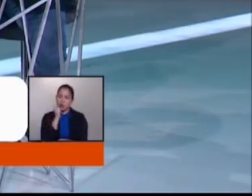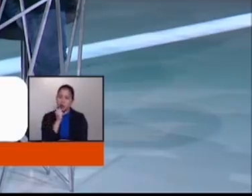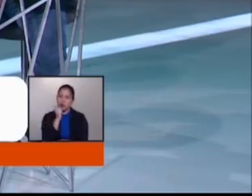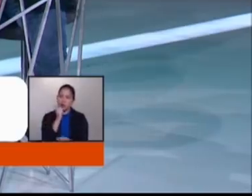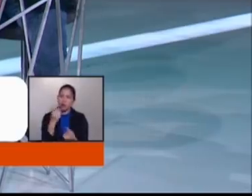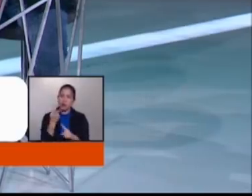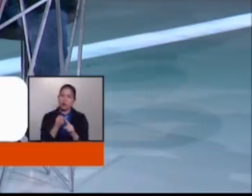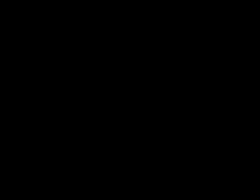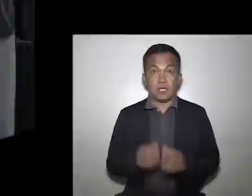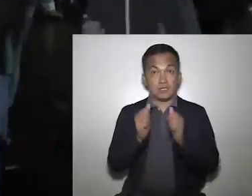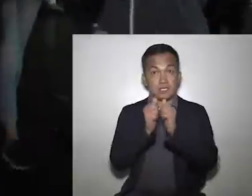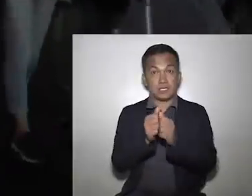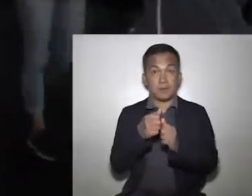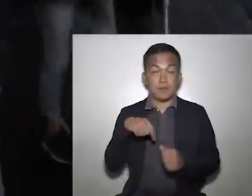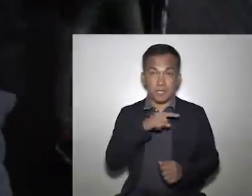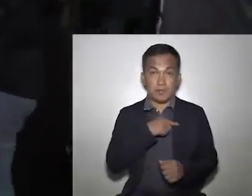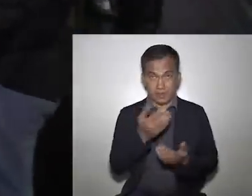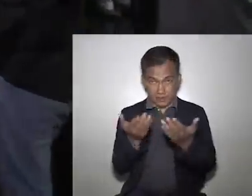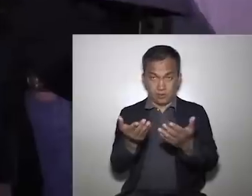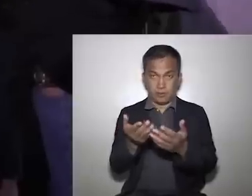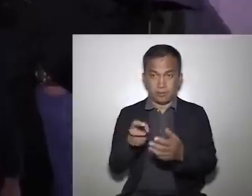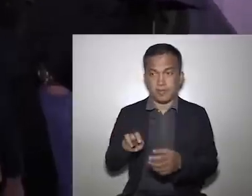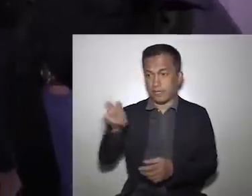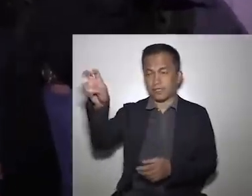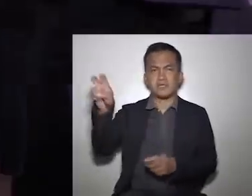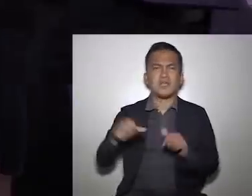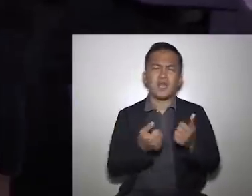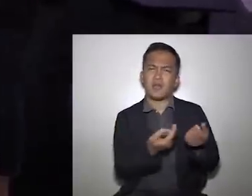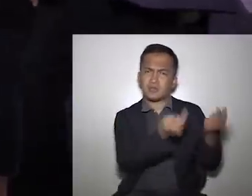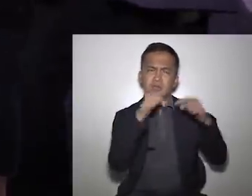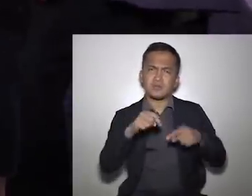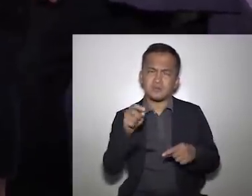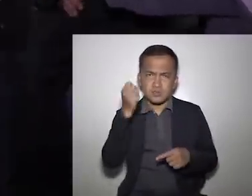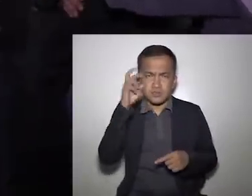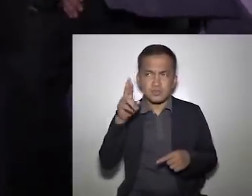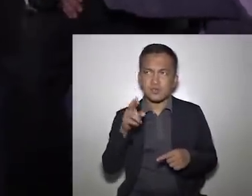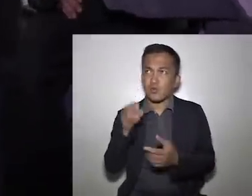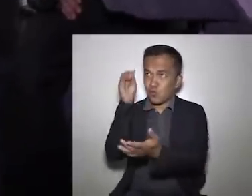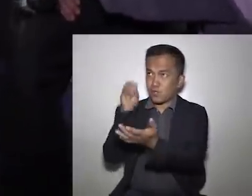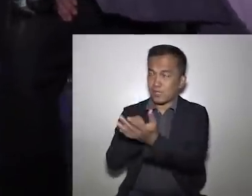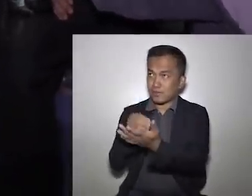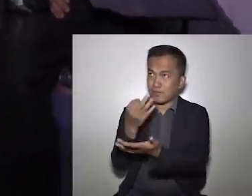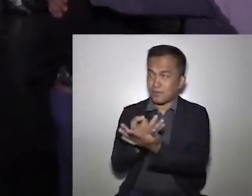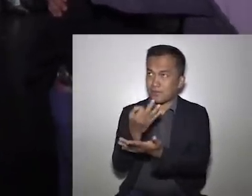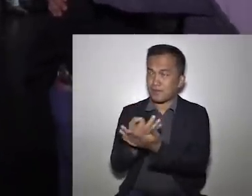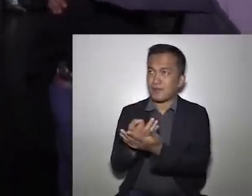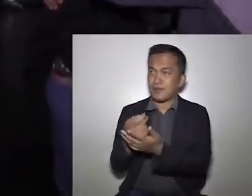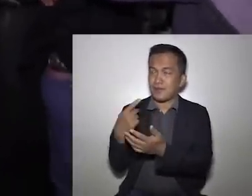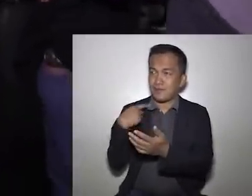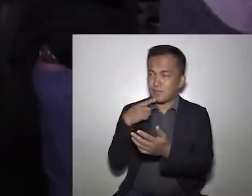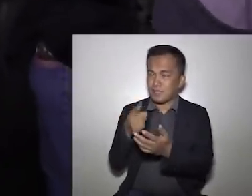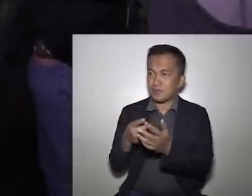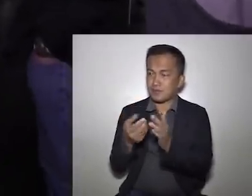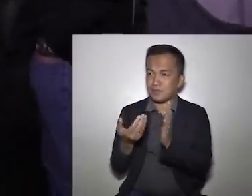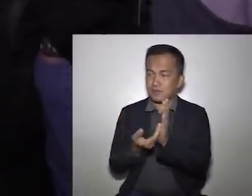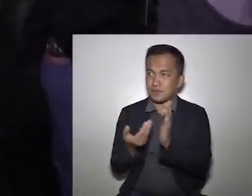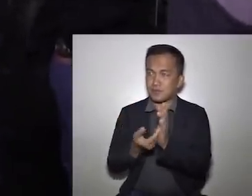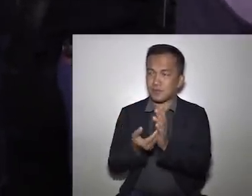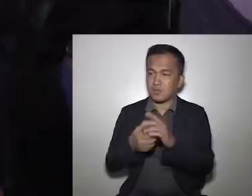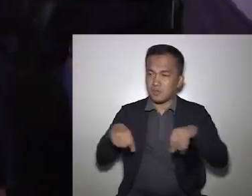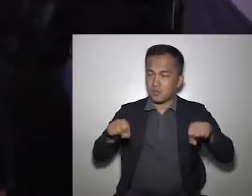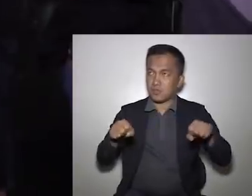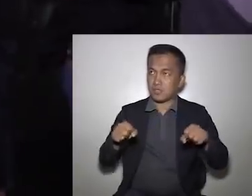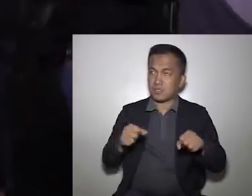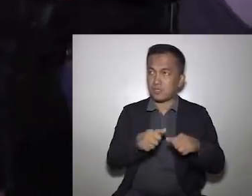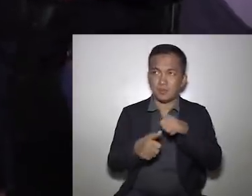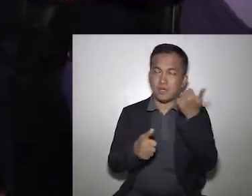buwan, lahat. Okay, sir? Sasamahan po namin kayo pagbiyahe. Paano kayo nakarating dito, sir? Utang po kami ng pera, sir. may katibayan nga kami na yung mga motor